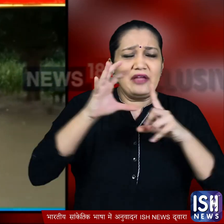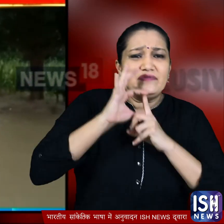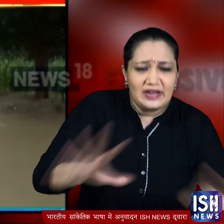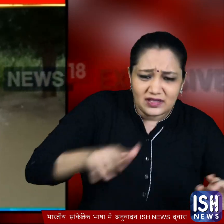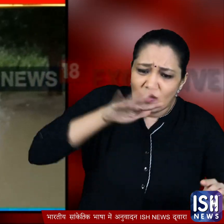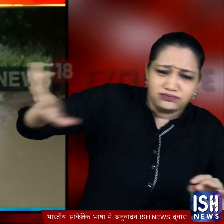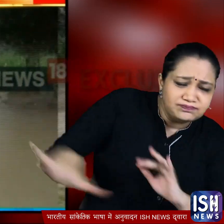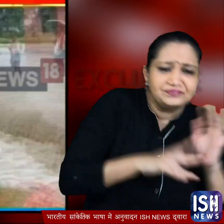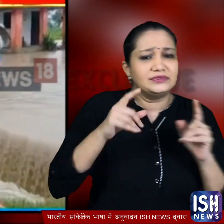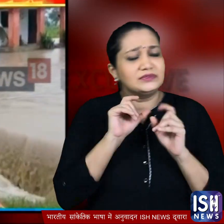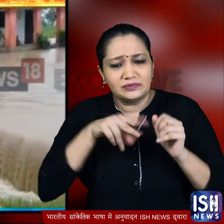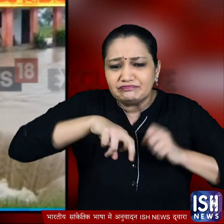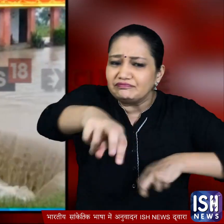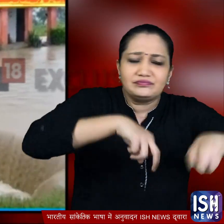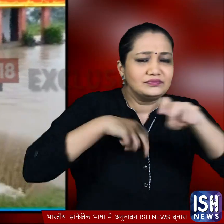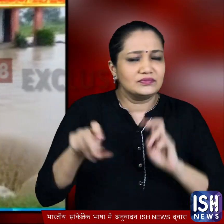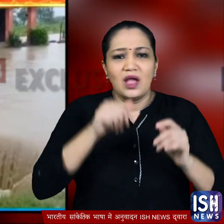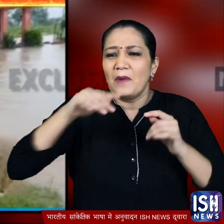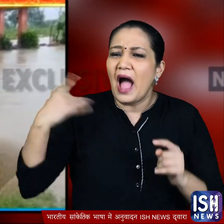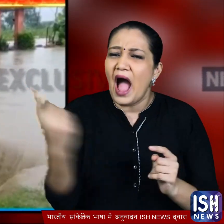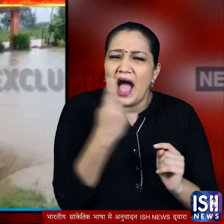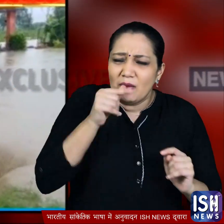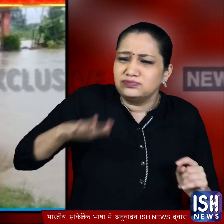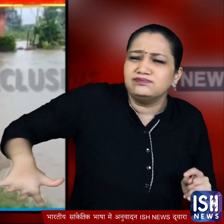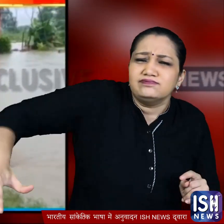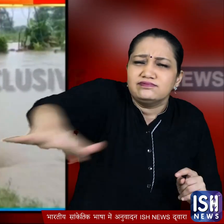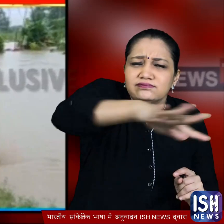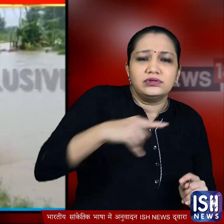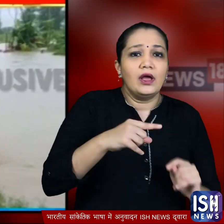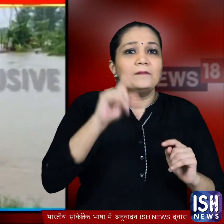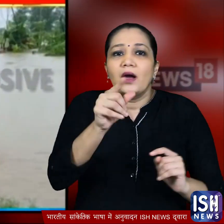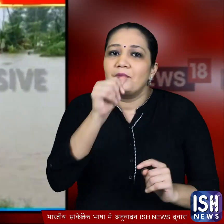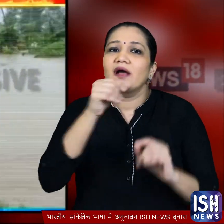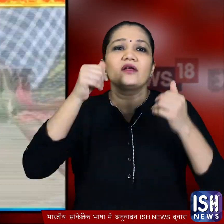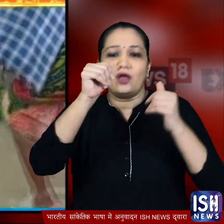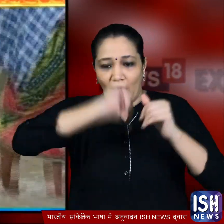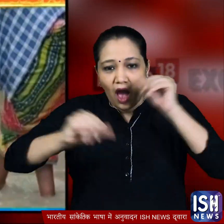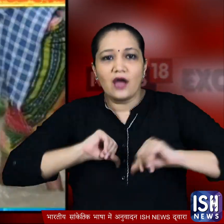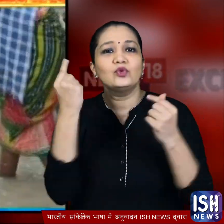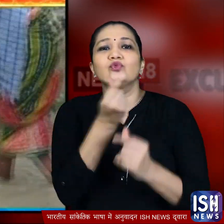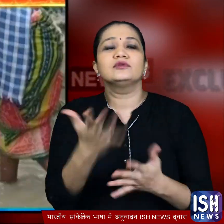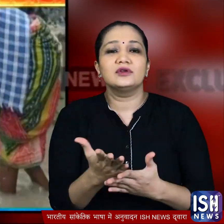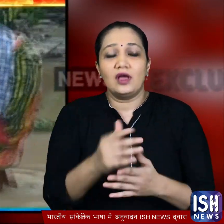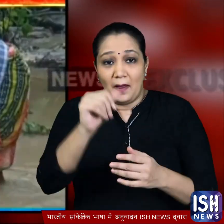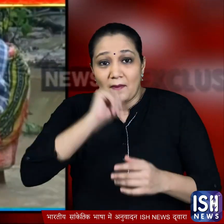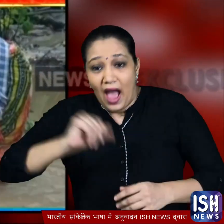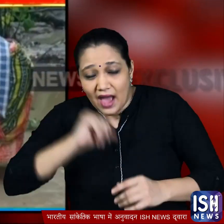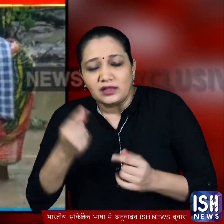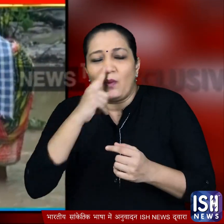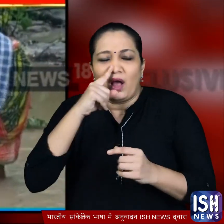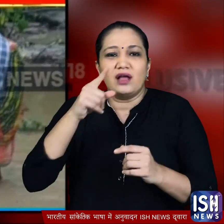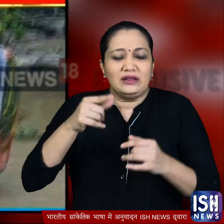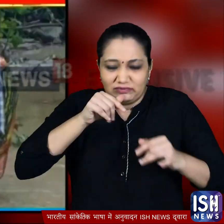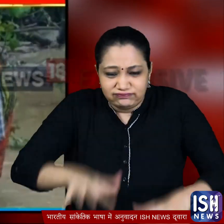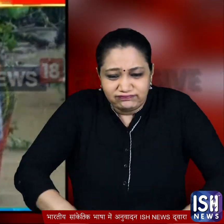डालकर आने जाने को मजबूर हो गए। चारों ओर पानी ही पानी, लेकिन किसी की प्यास नहीं बुझा सकता था। इस वजह से पीने के पानी के लिए एक